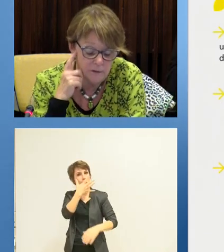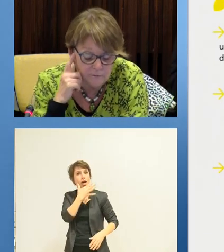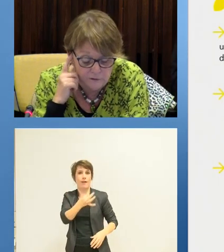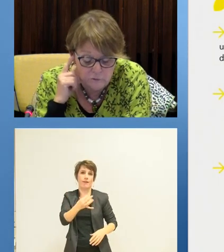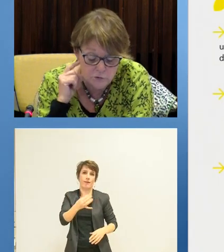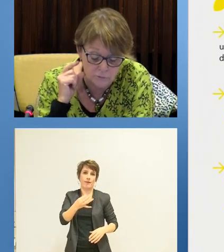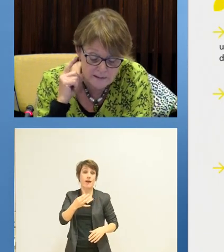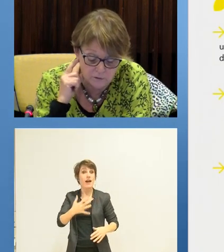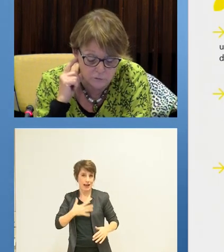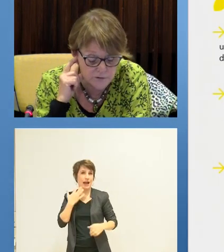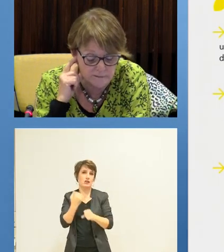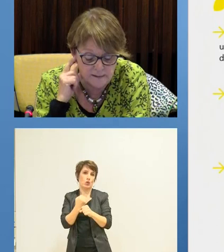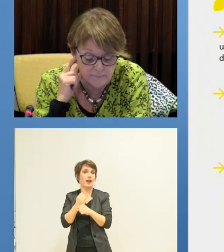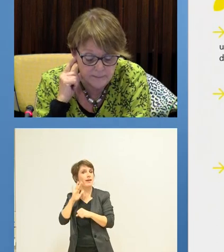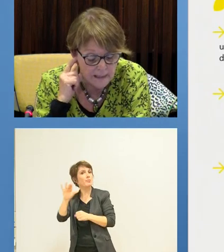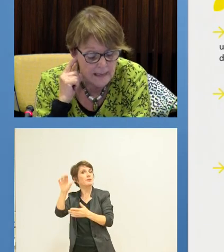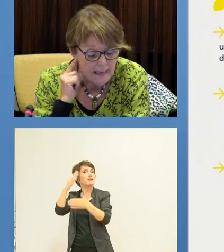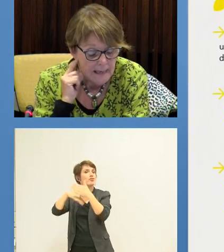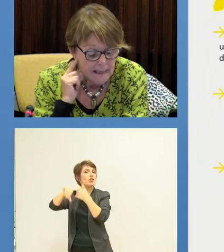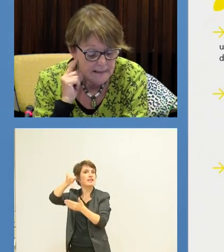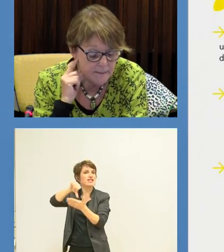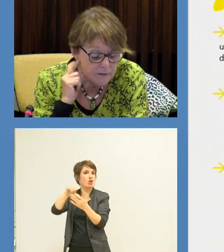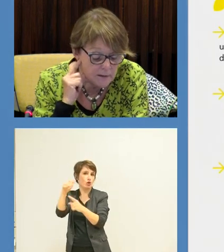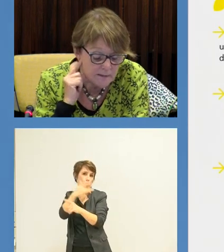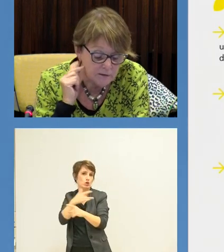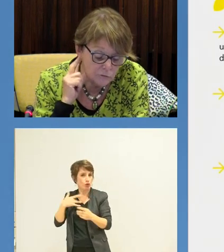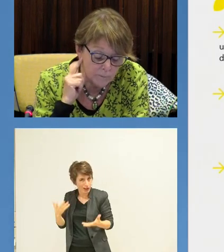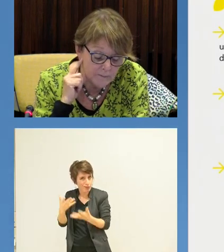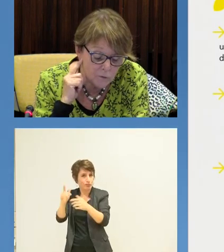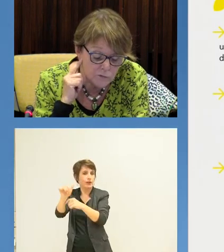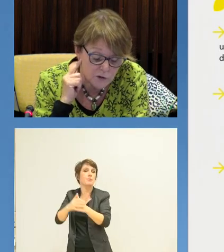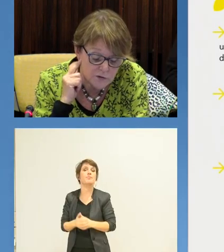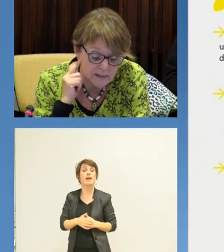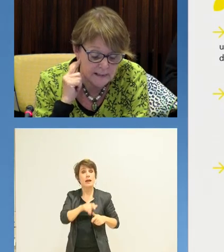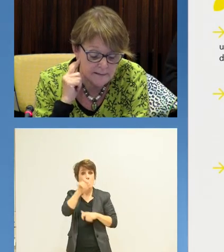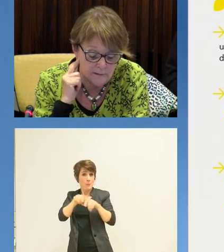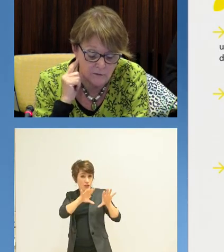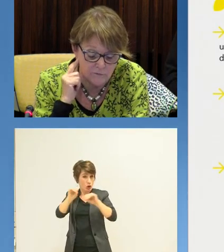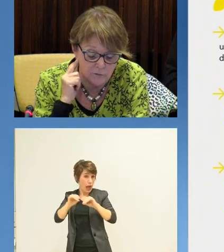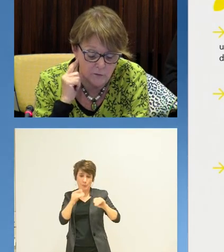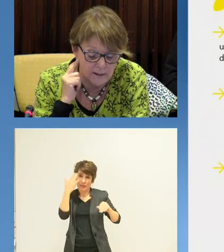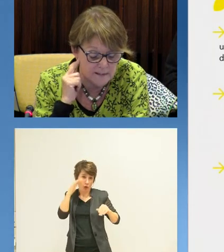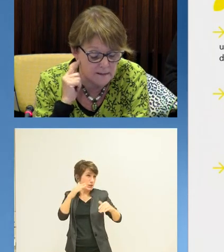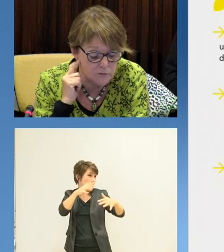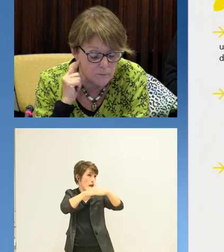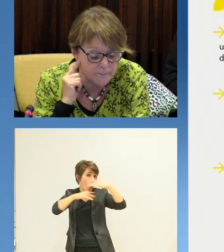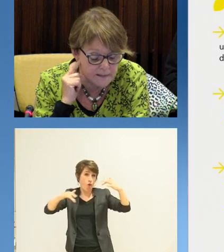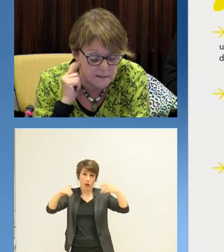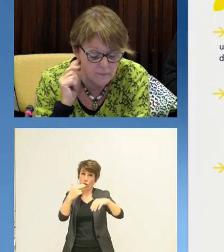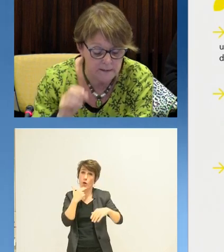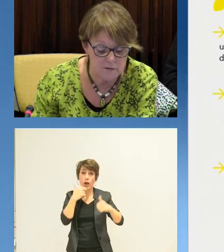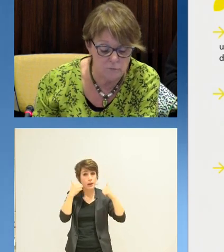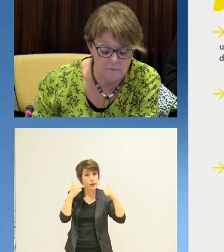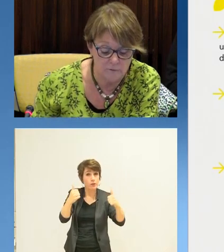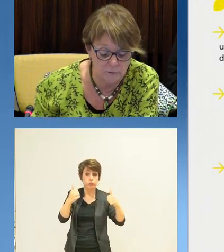que effectué aujourd'hui les centres de santé les habitants et les habitants ont pleinement conscience de la qualité de leur environnement grâce à des logements bien